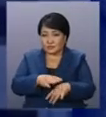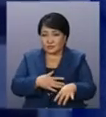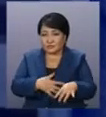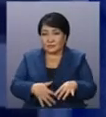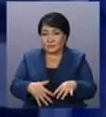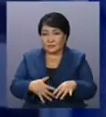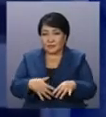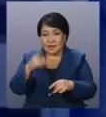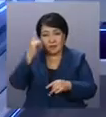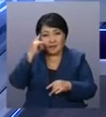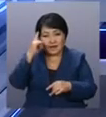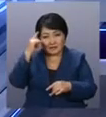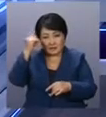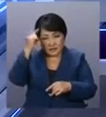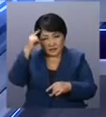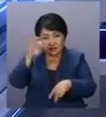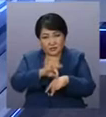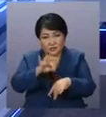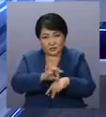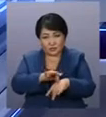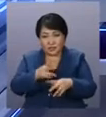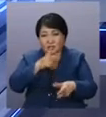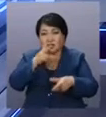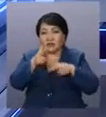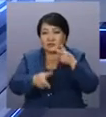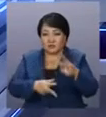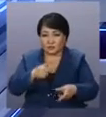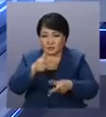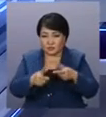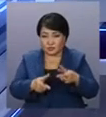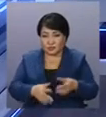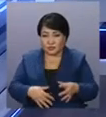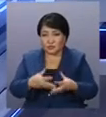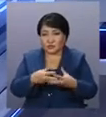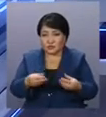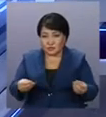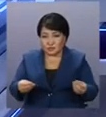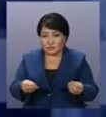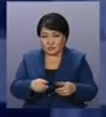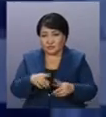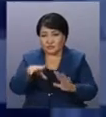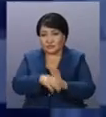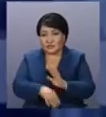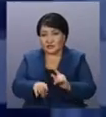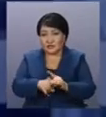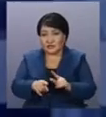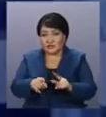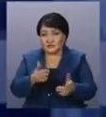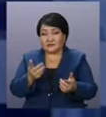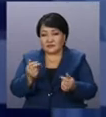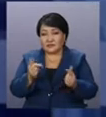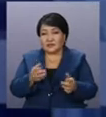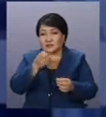жаңағы бас ауру, құсу, іш өту, солар жатады. Жақсы, ал енді сіздер осы шақыртуларда,